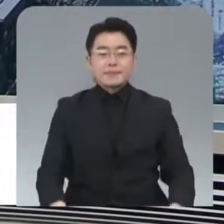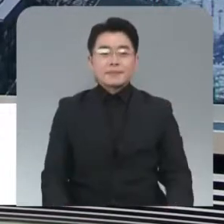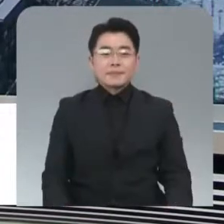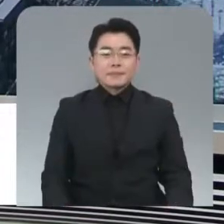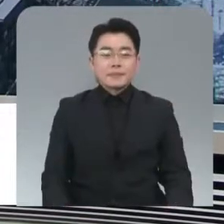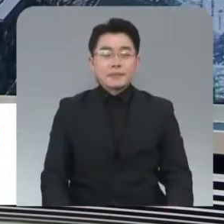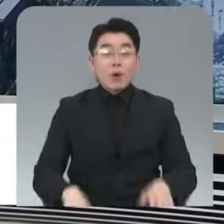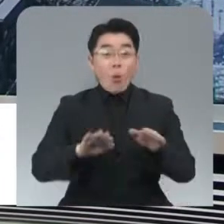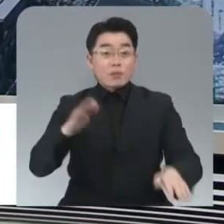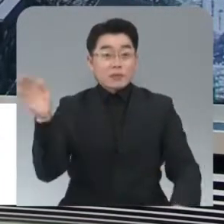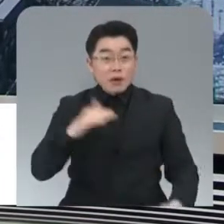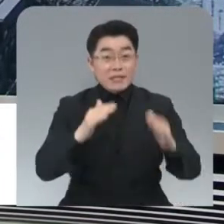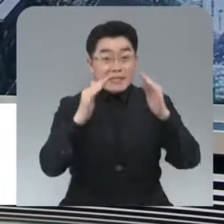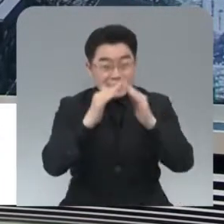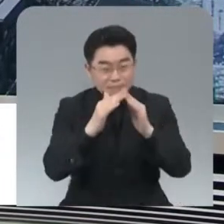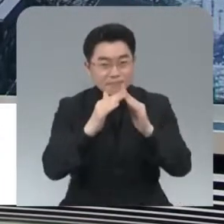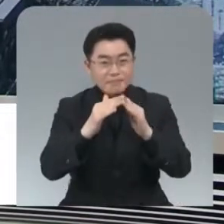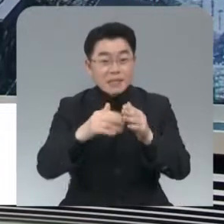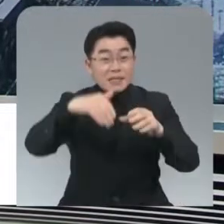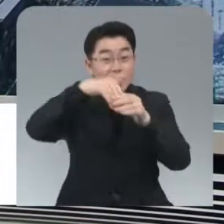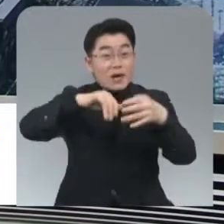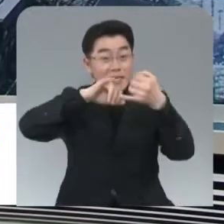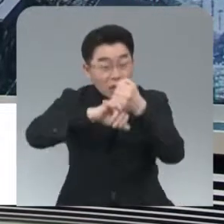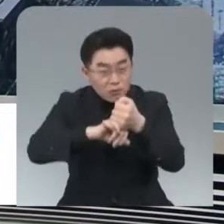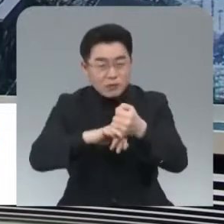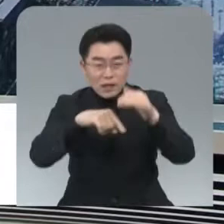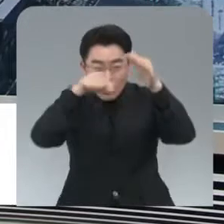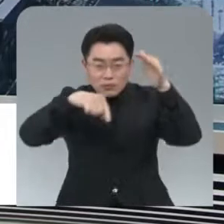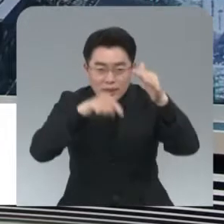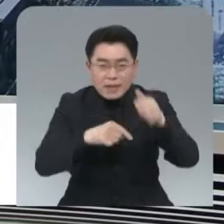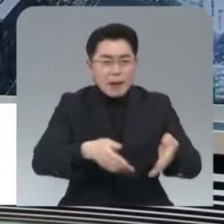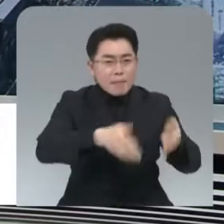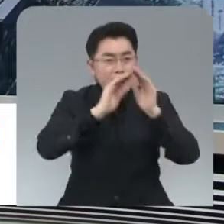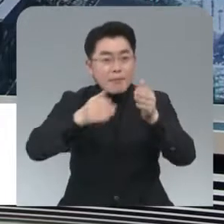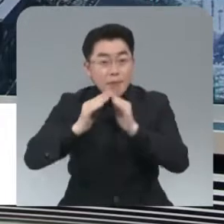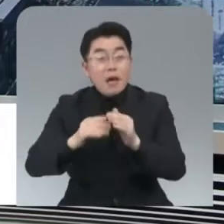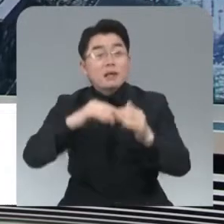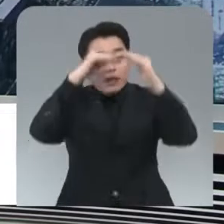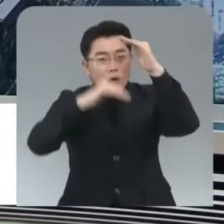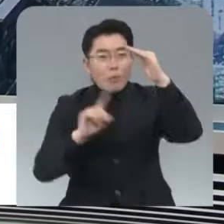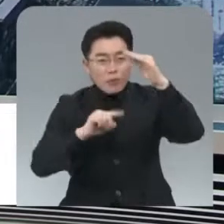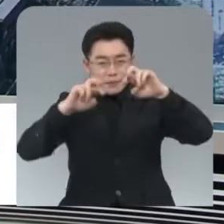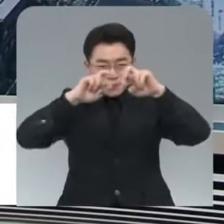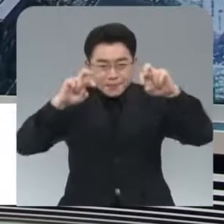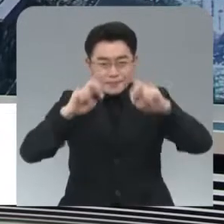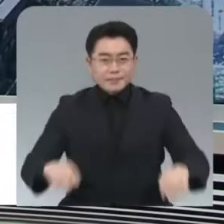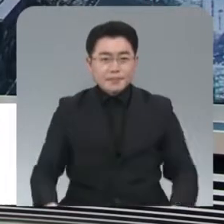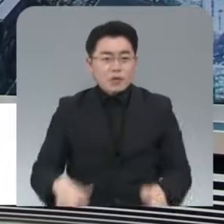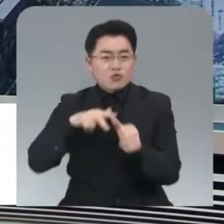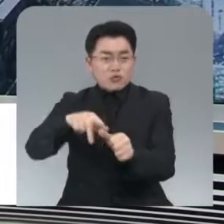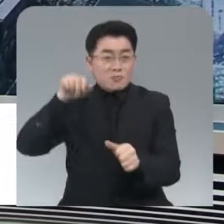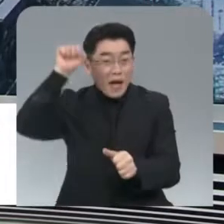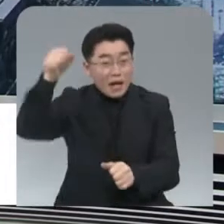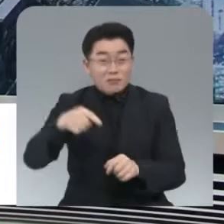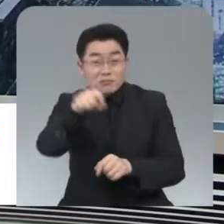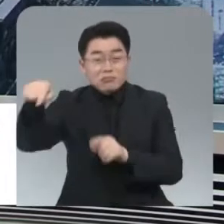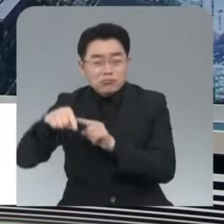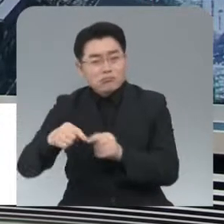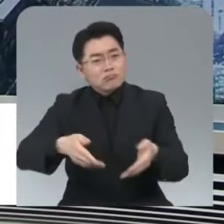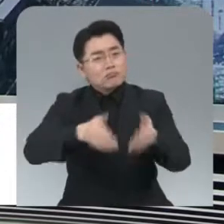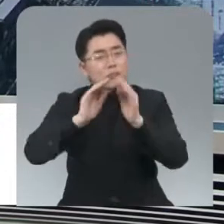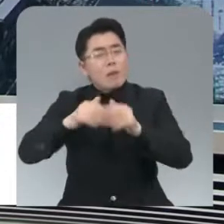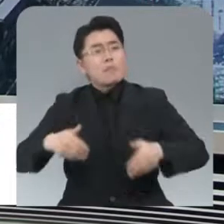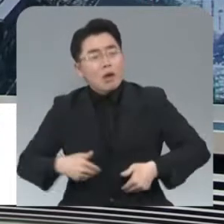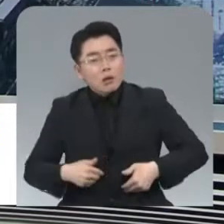합니다. 오늘은 부동산 공급부터 짚어봅니다. 대부분 후보들이 공급을 강조하지만 어떤